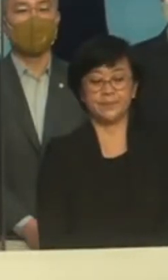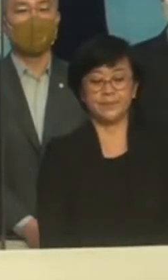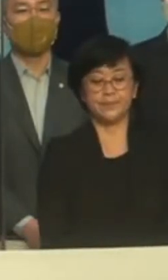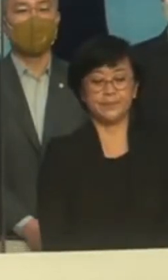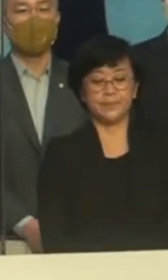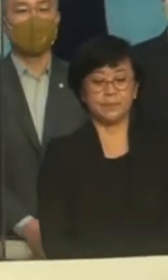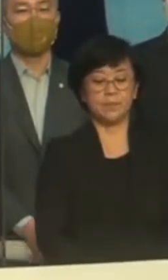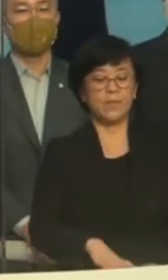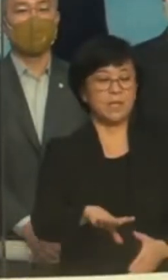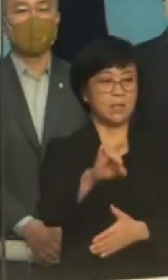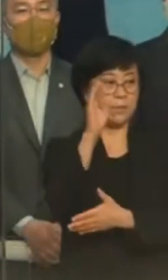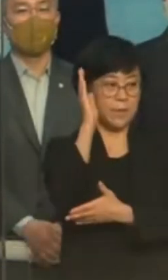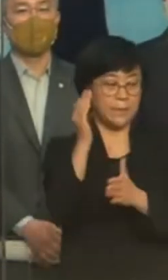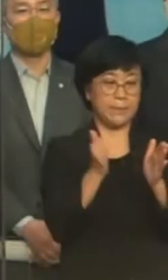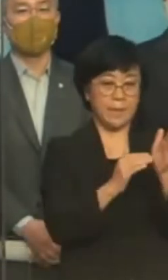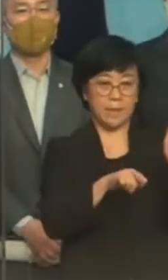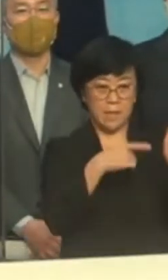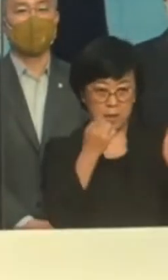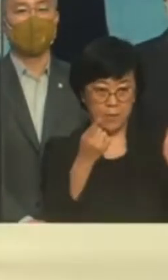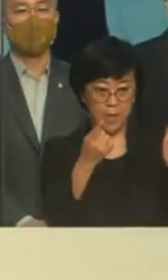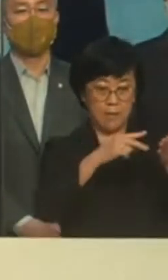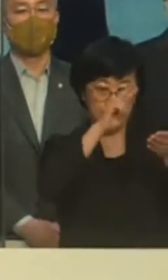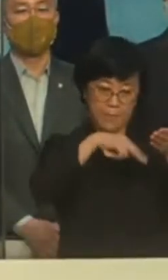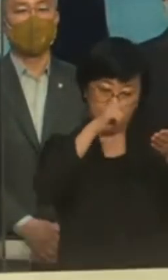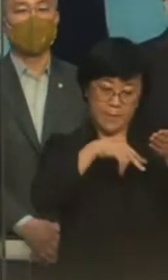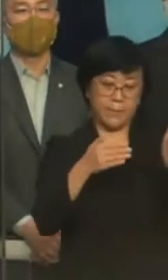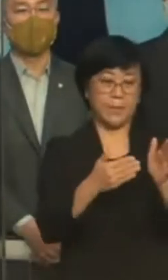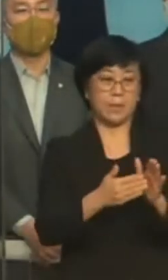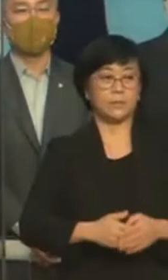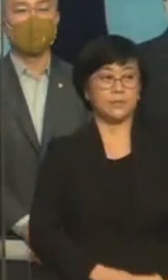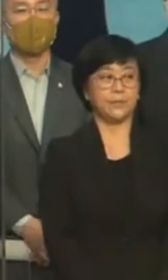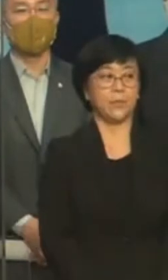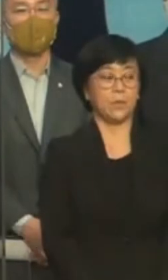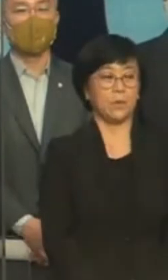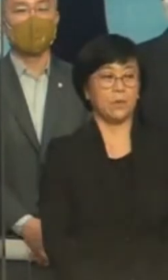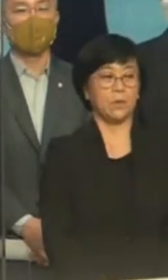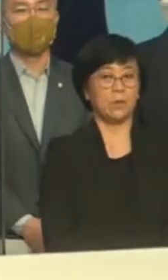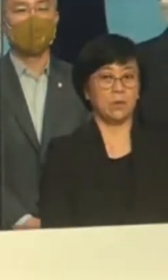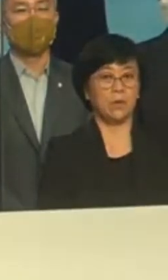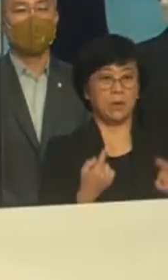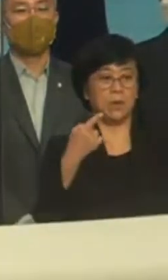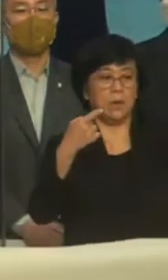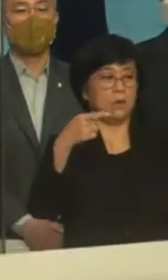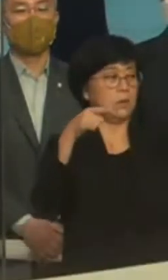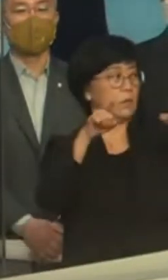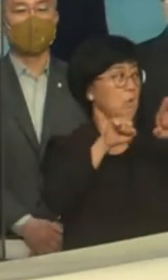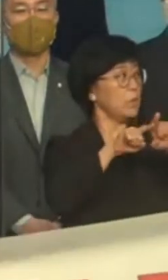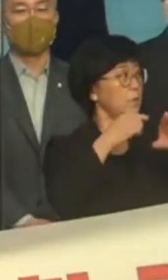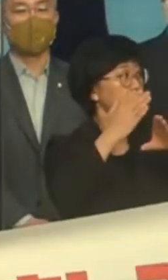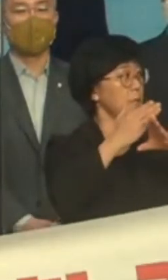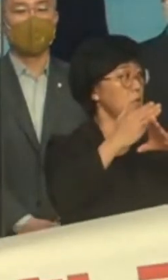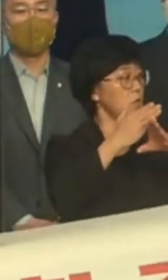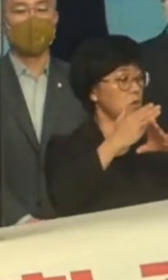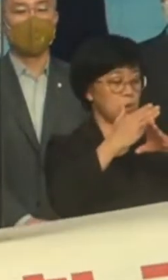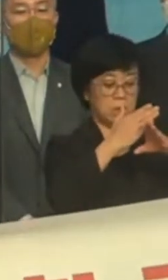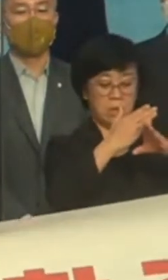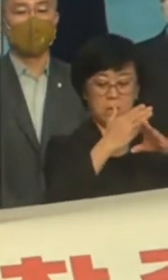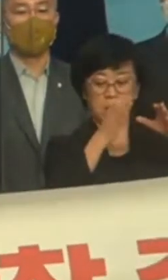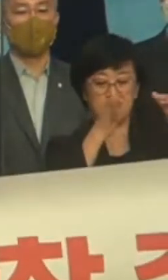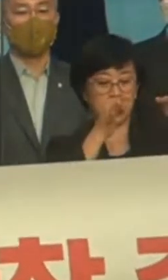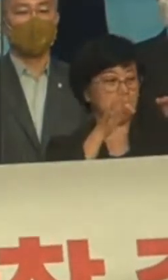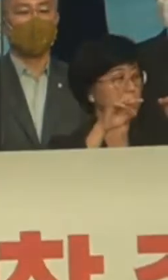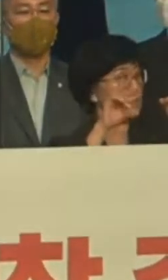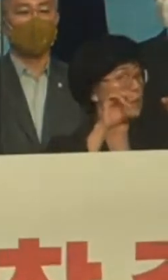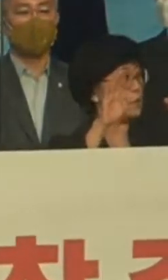모두 말씀 잠깐 있으신 이후에 성명서를 낭독하도록 하겠습니다. 먼저 더불어민주당의 최고위이신 김종민